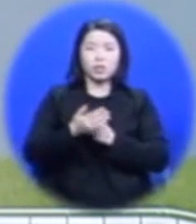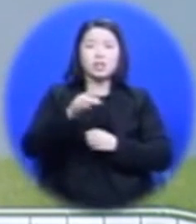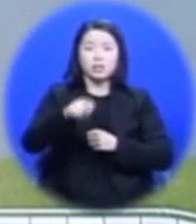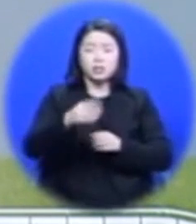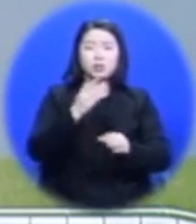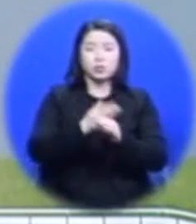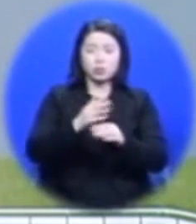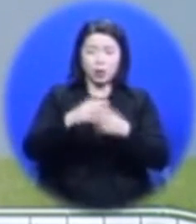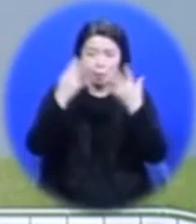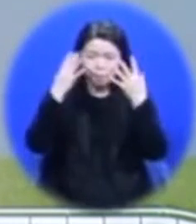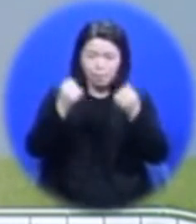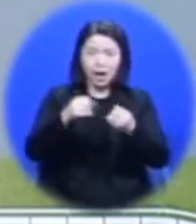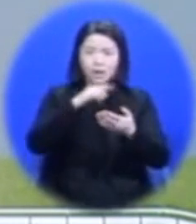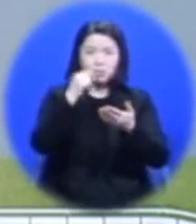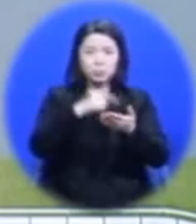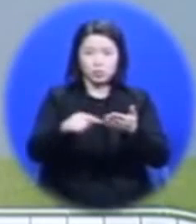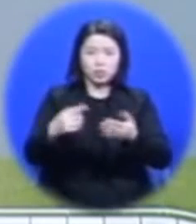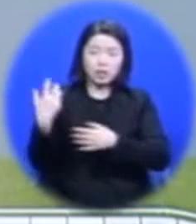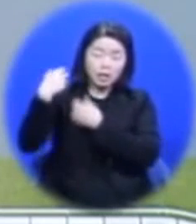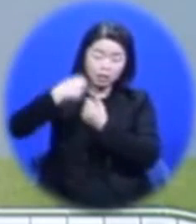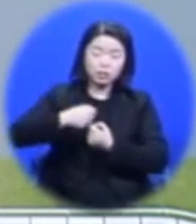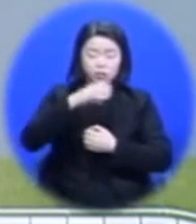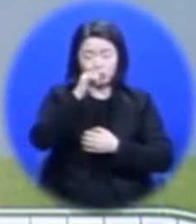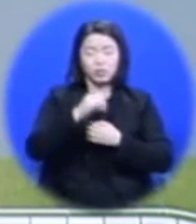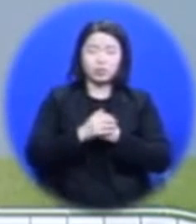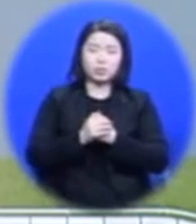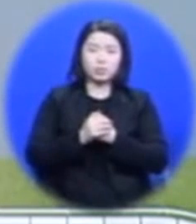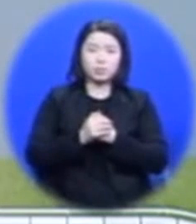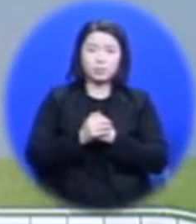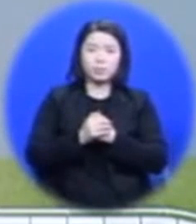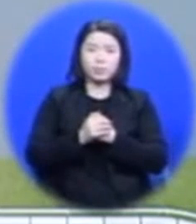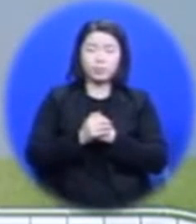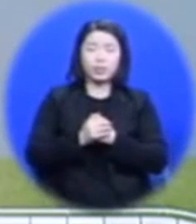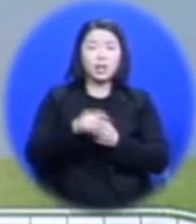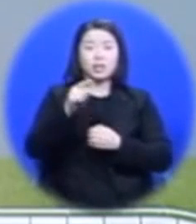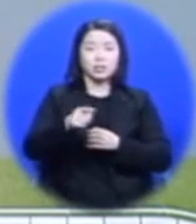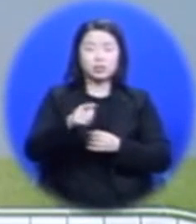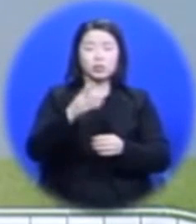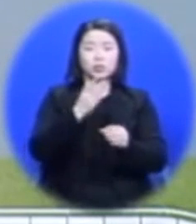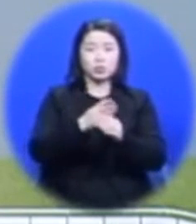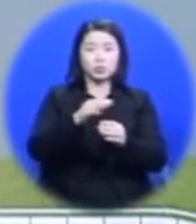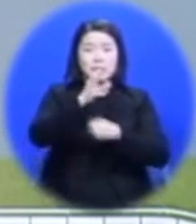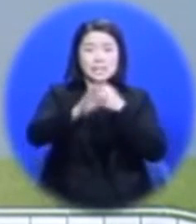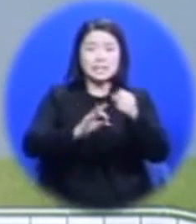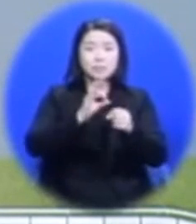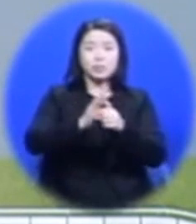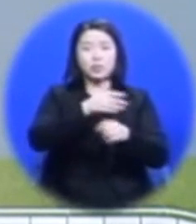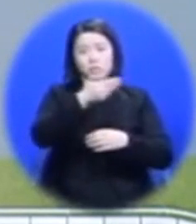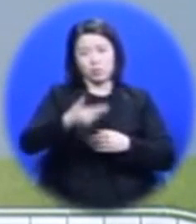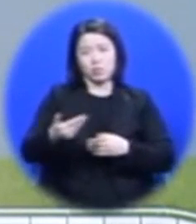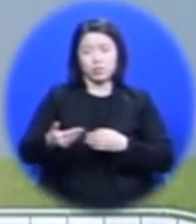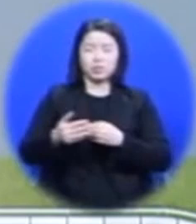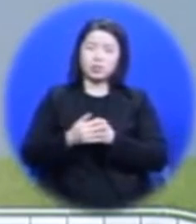그러느라고 엄청난 부채를 짊어지게 됐습니다. 그리고 10년을 지나온 겁니다.